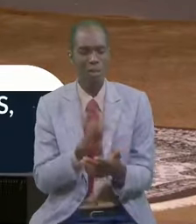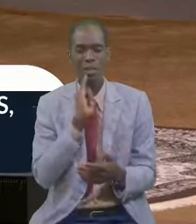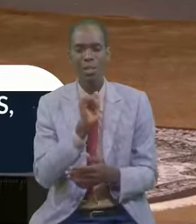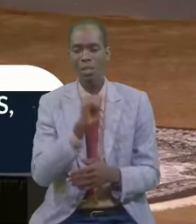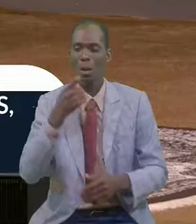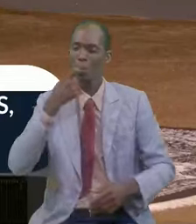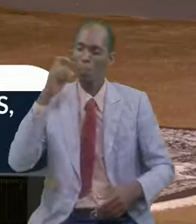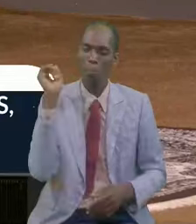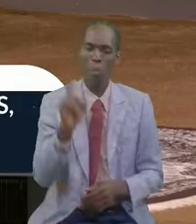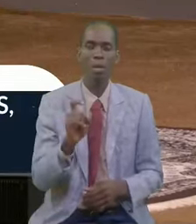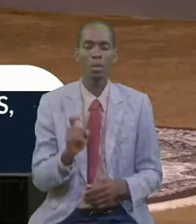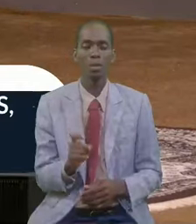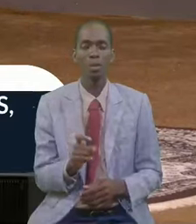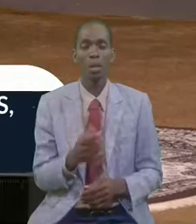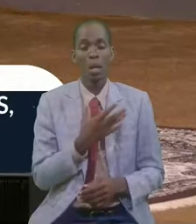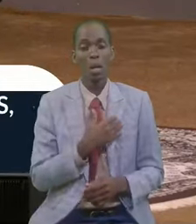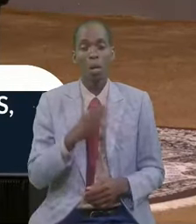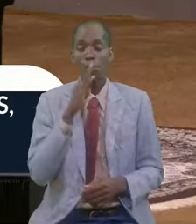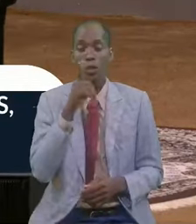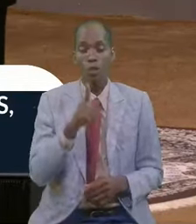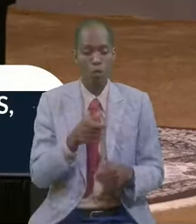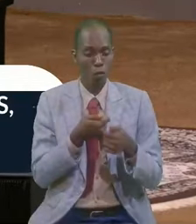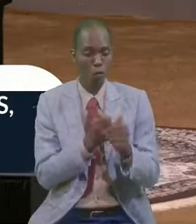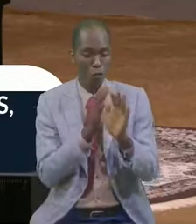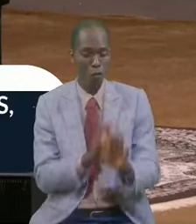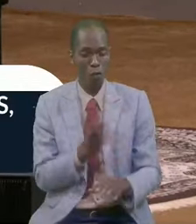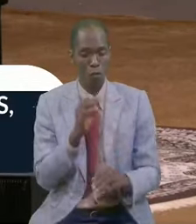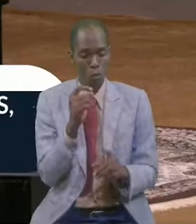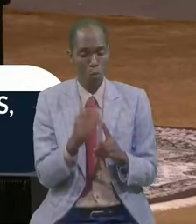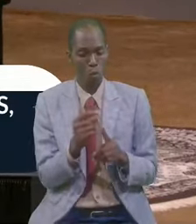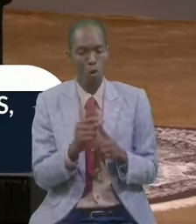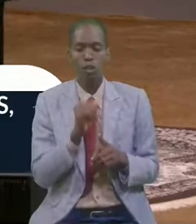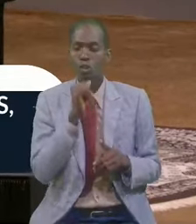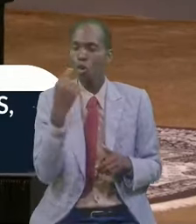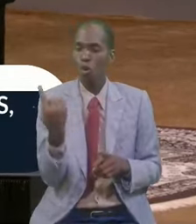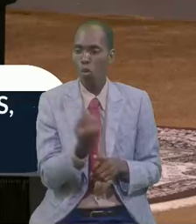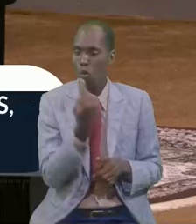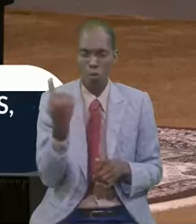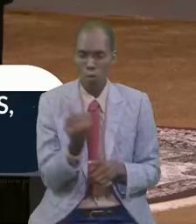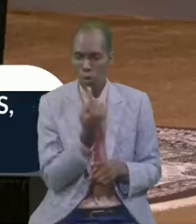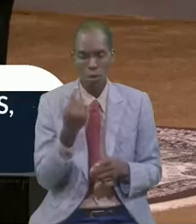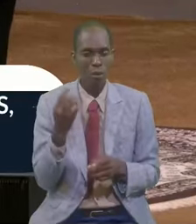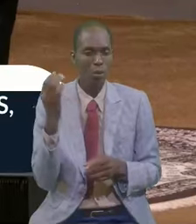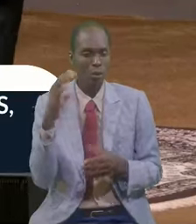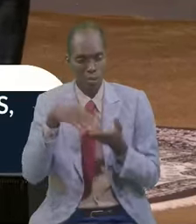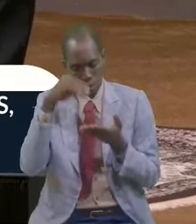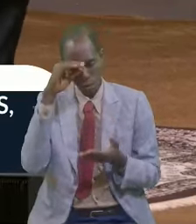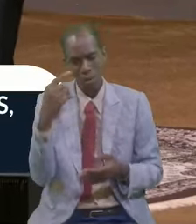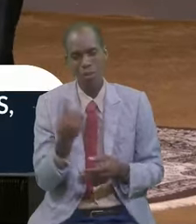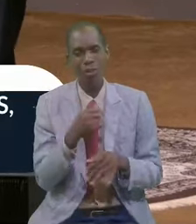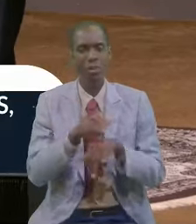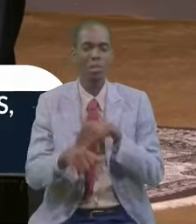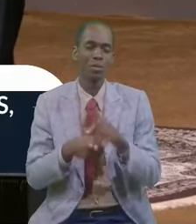un impératif. Mettez la pratique en parole et ne vous bornez pas à l'écouter en vous